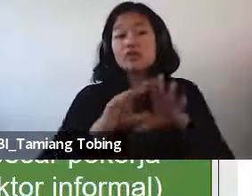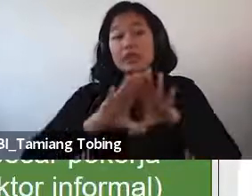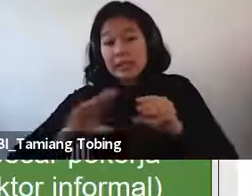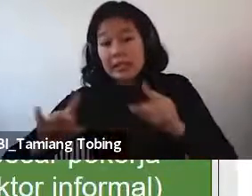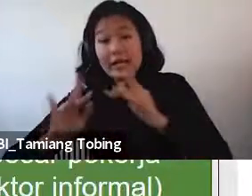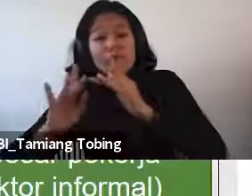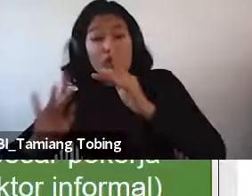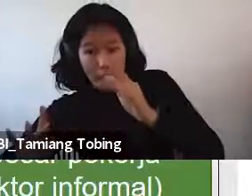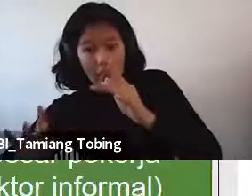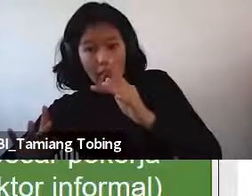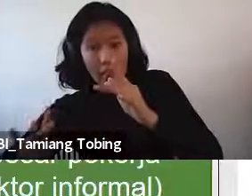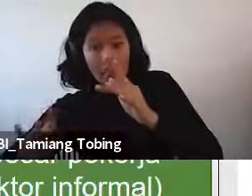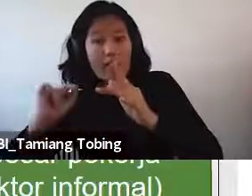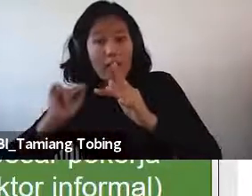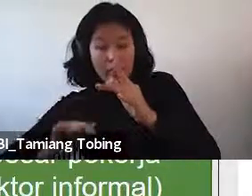informal merupakan